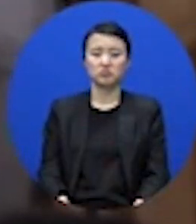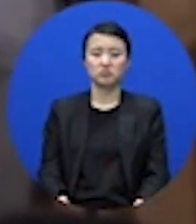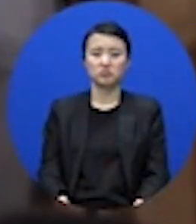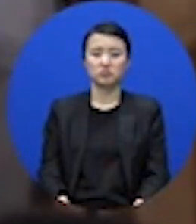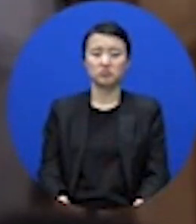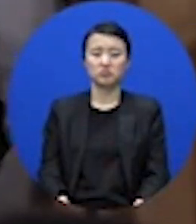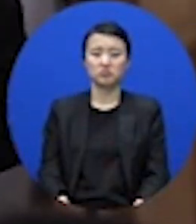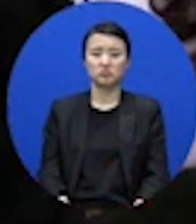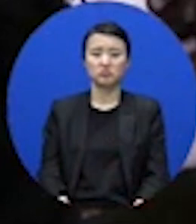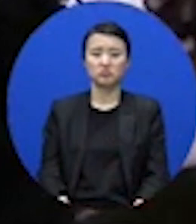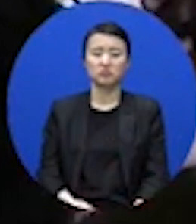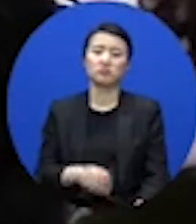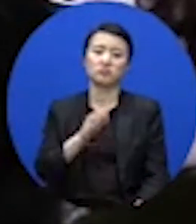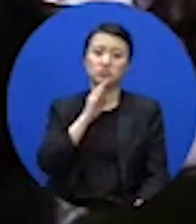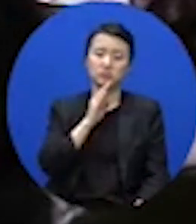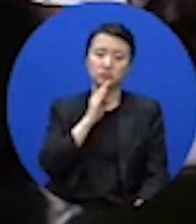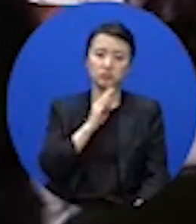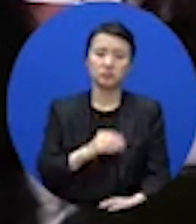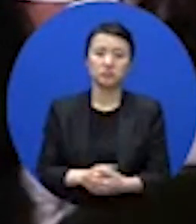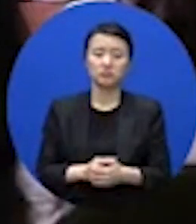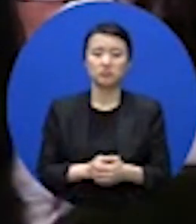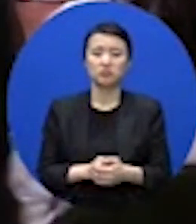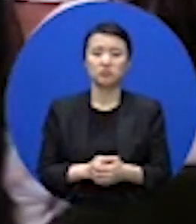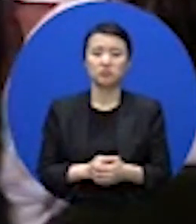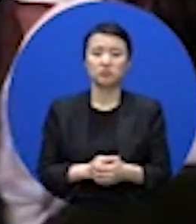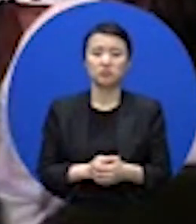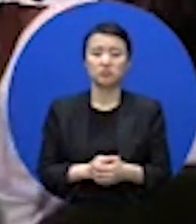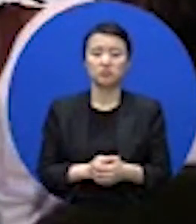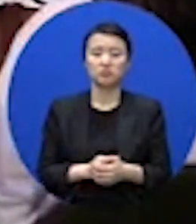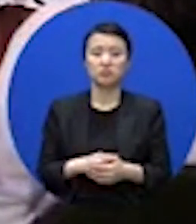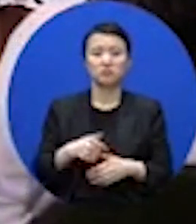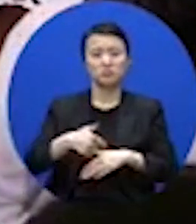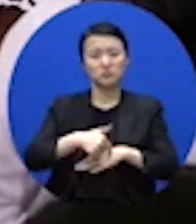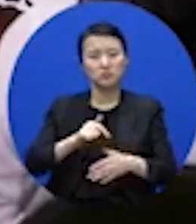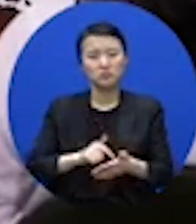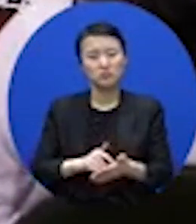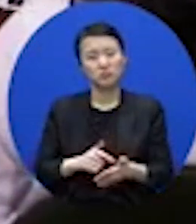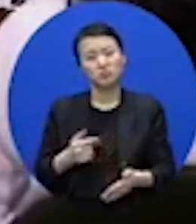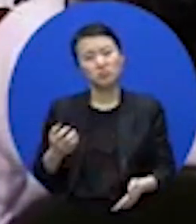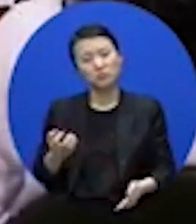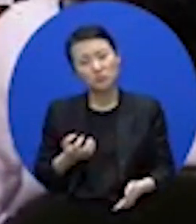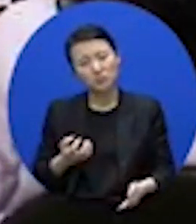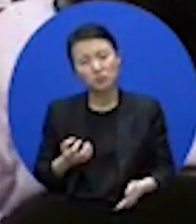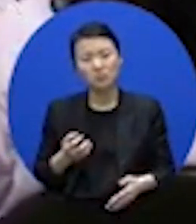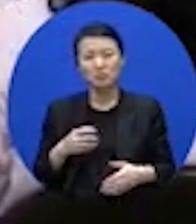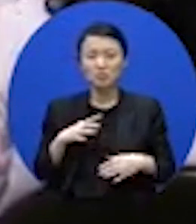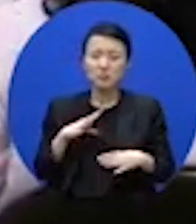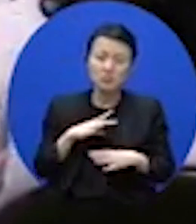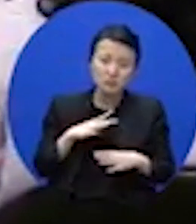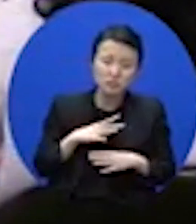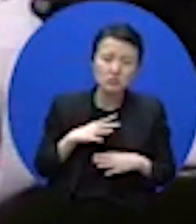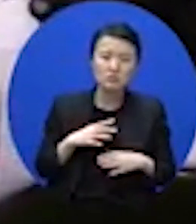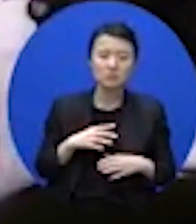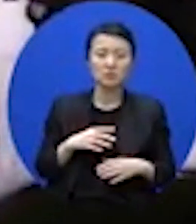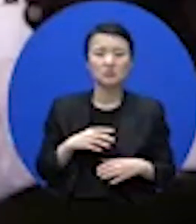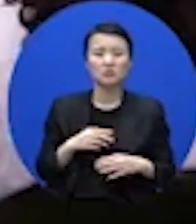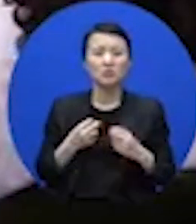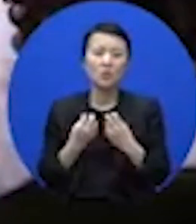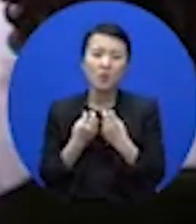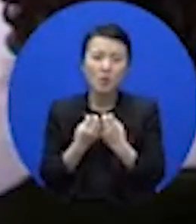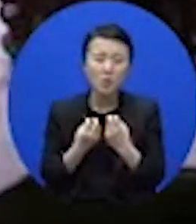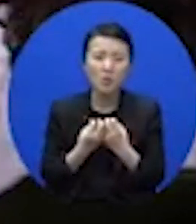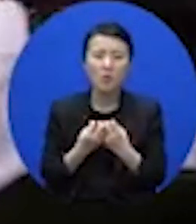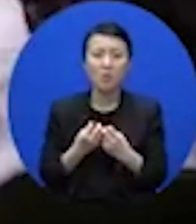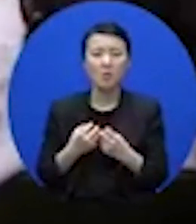시절부터 참 그 내 마음 안에 아픔과 외로움과 어피어런스, 두려움과 공포가 존재. 내가 어떻게